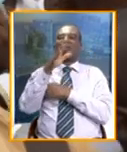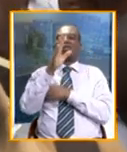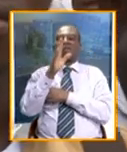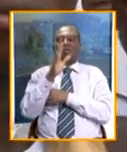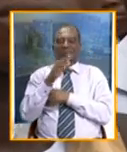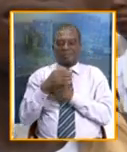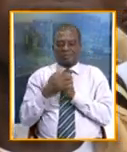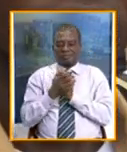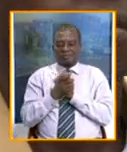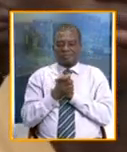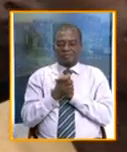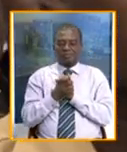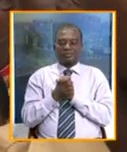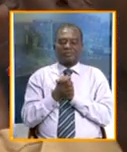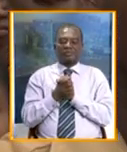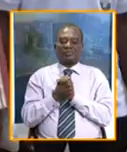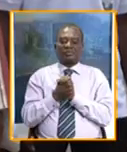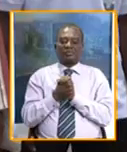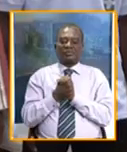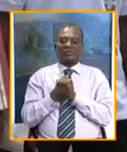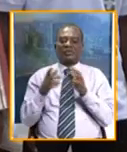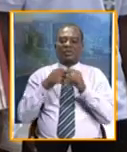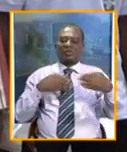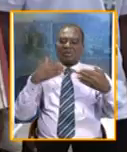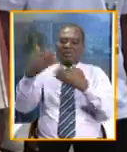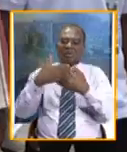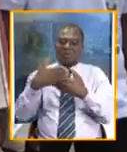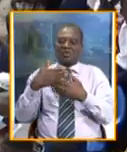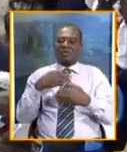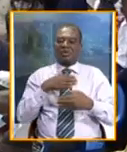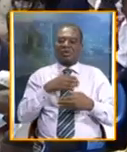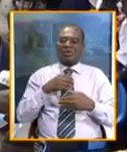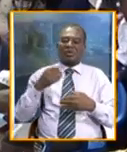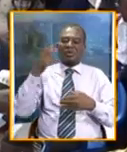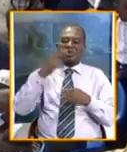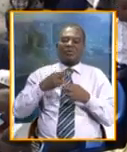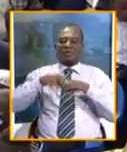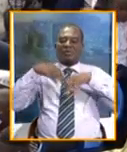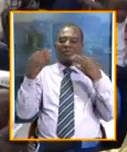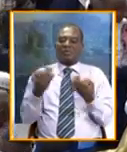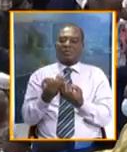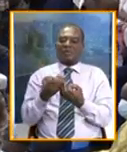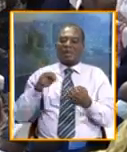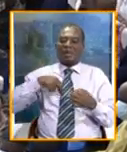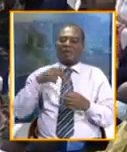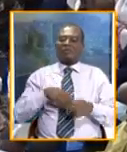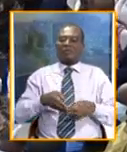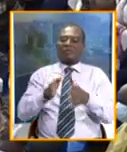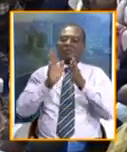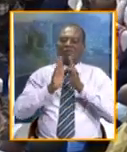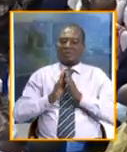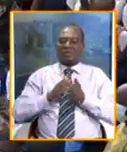souveraineté d'Allah. C'est tout honoré, très très très. Au nom de la famille, vous demandez